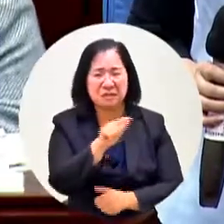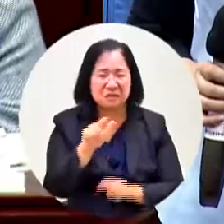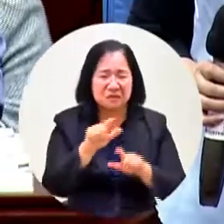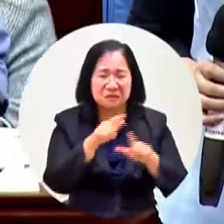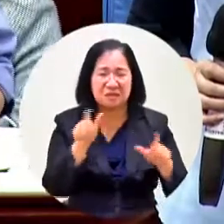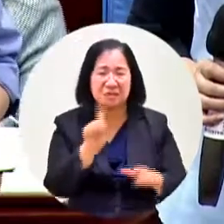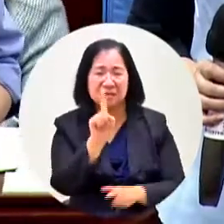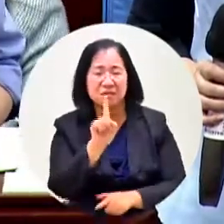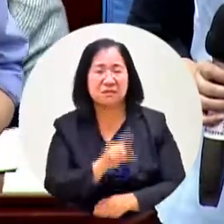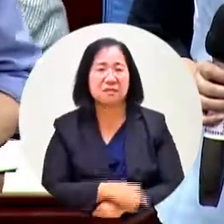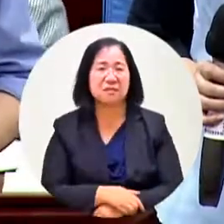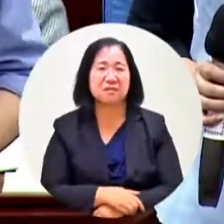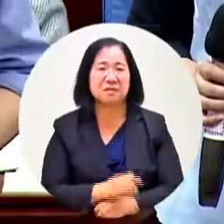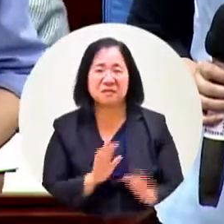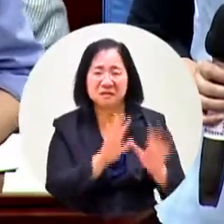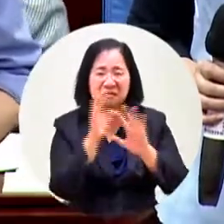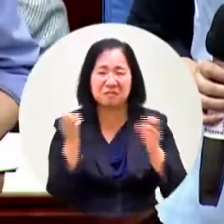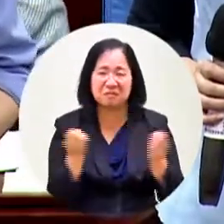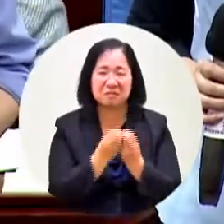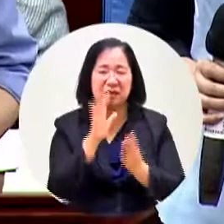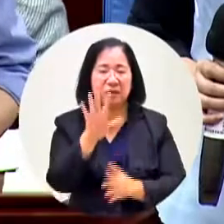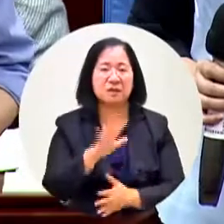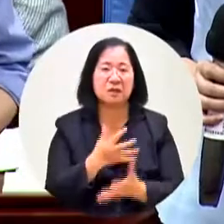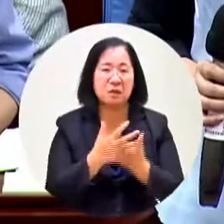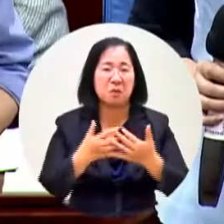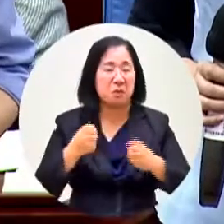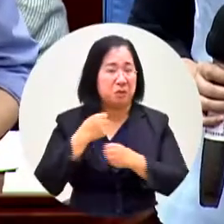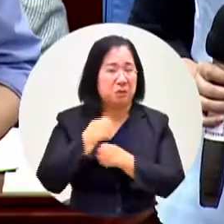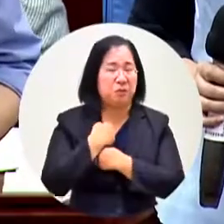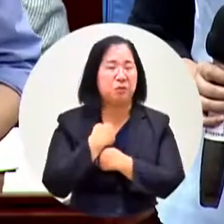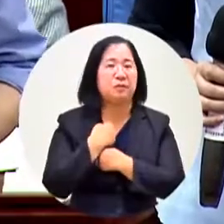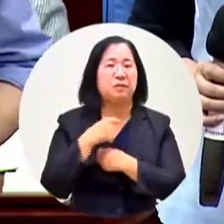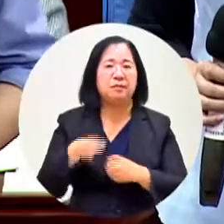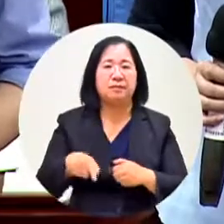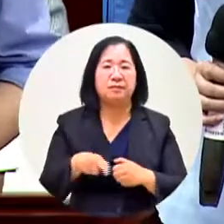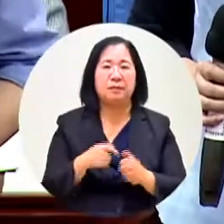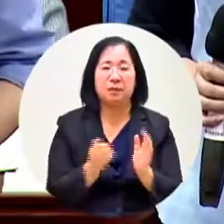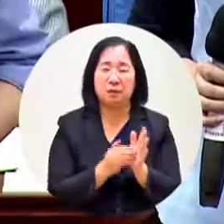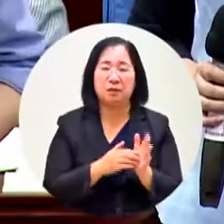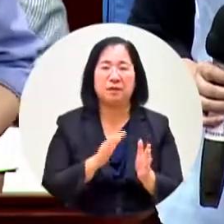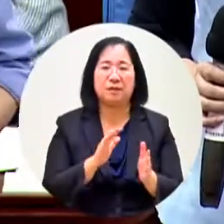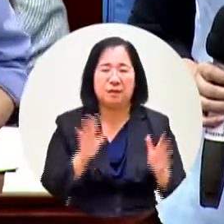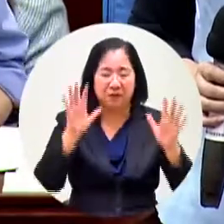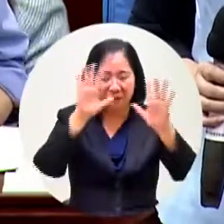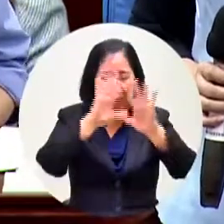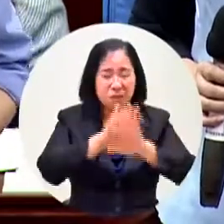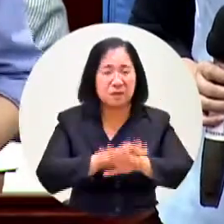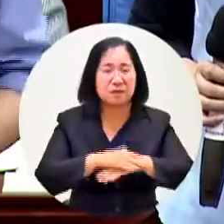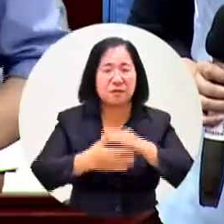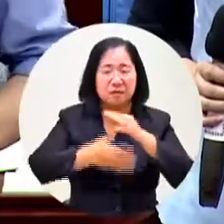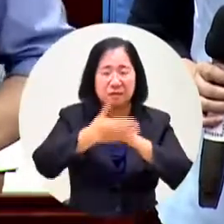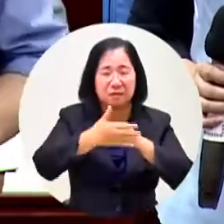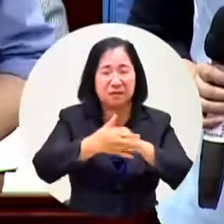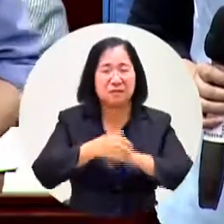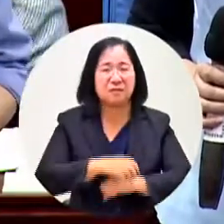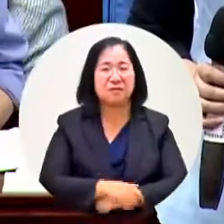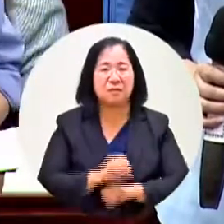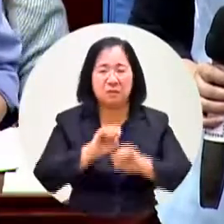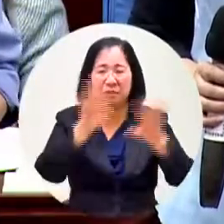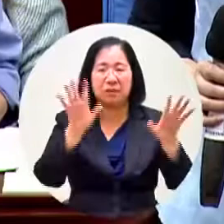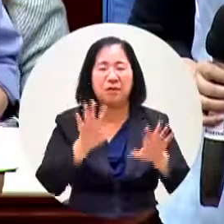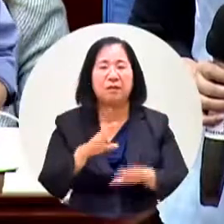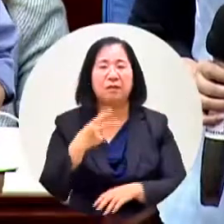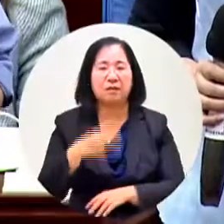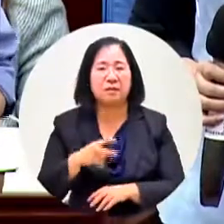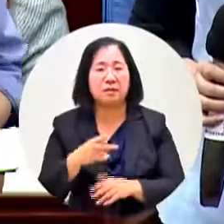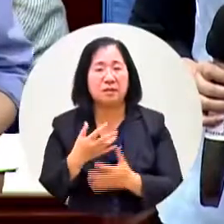马上这个网军，而且是组合拳。学过武术就知道，组合拳是连续出招。只要市政